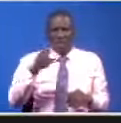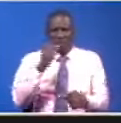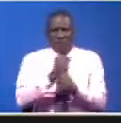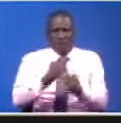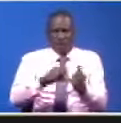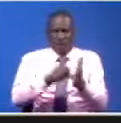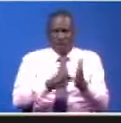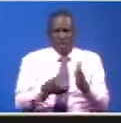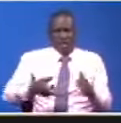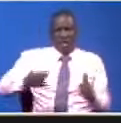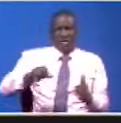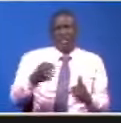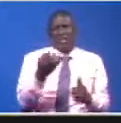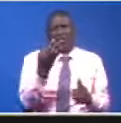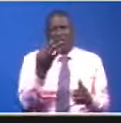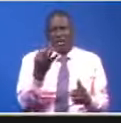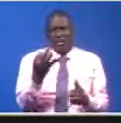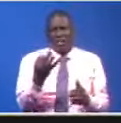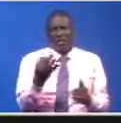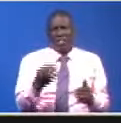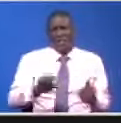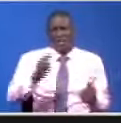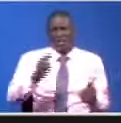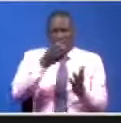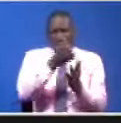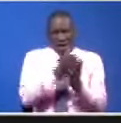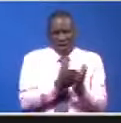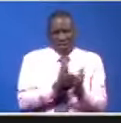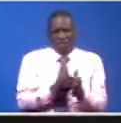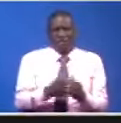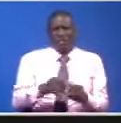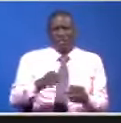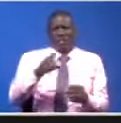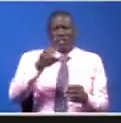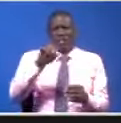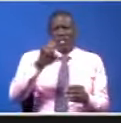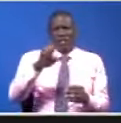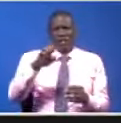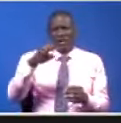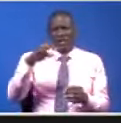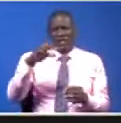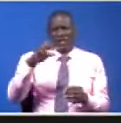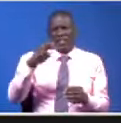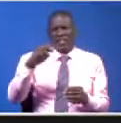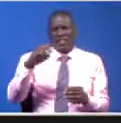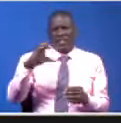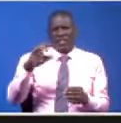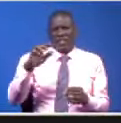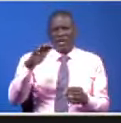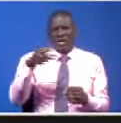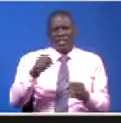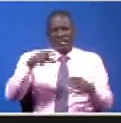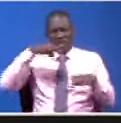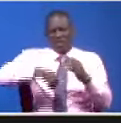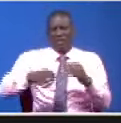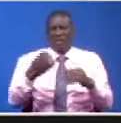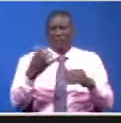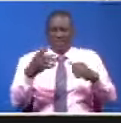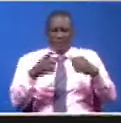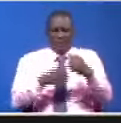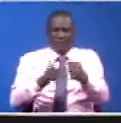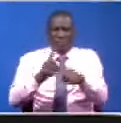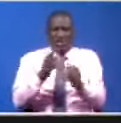walijikakamua na kuongeza mabao 3 katika kipindi cha pili. Digracious hata hivyo alifunga bao katika dakika ya